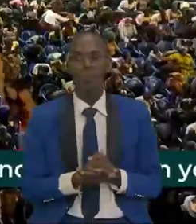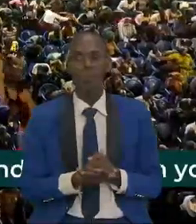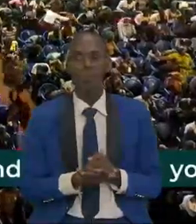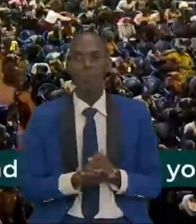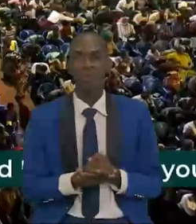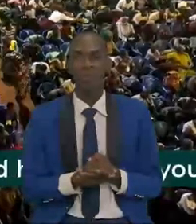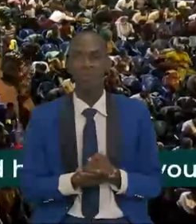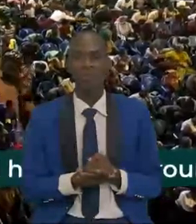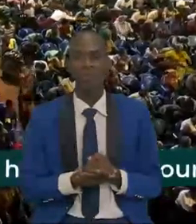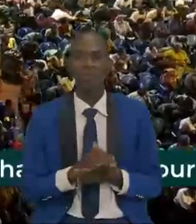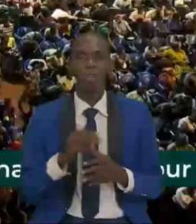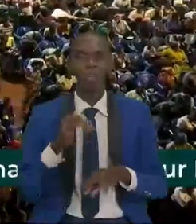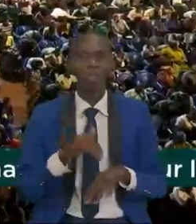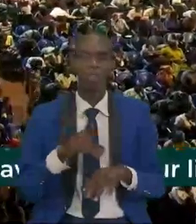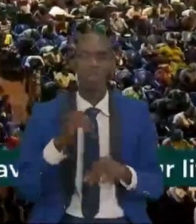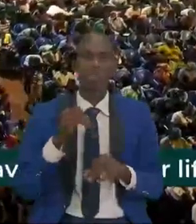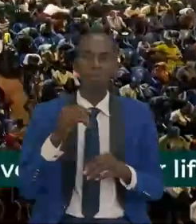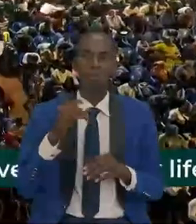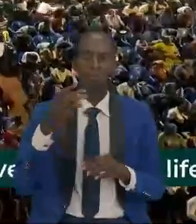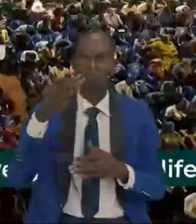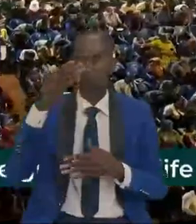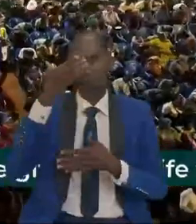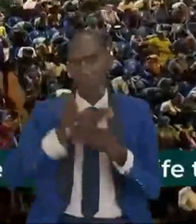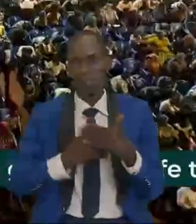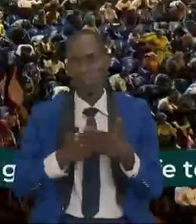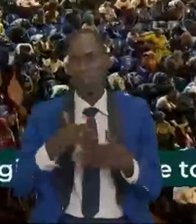Si vous avez, vous attendez